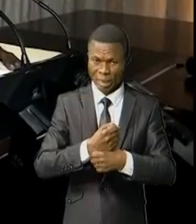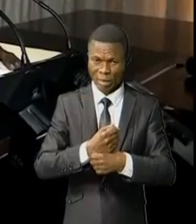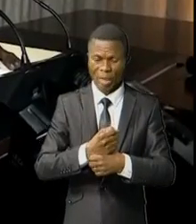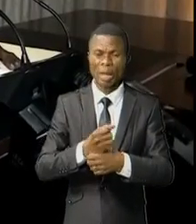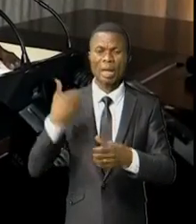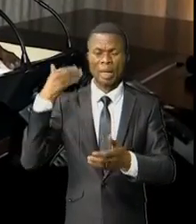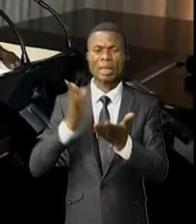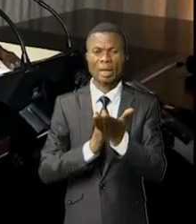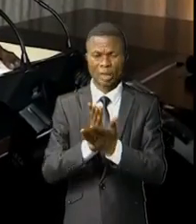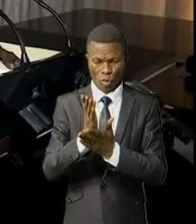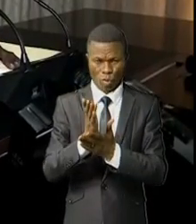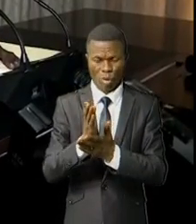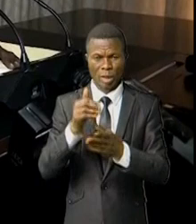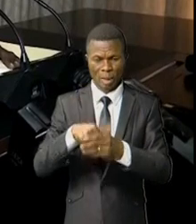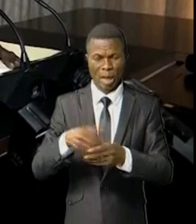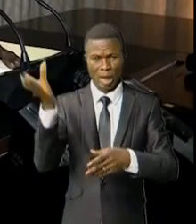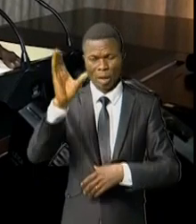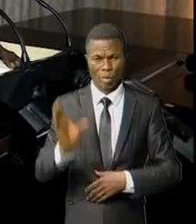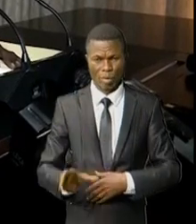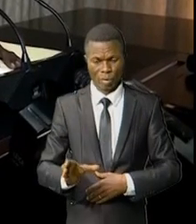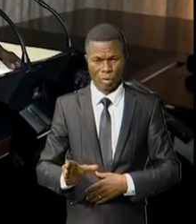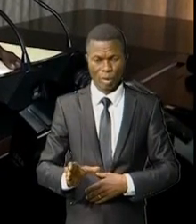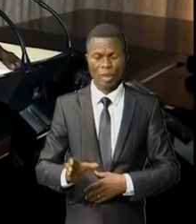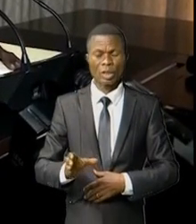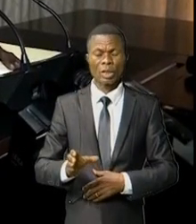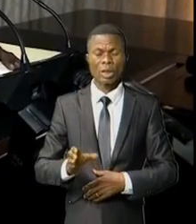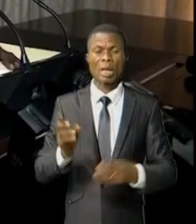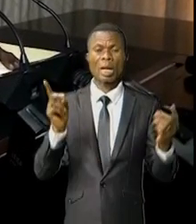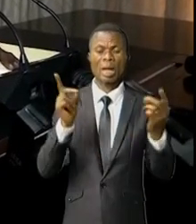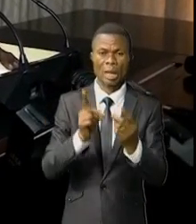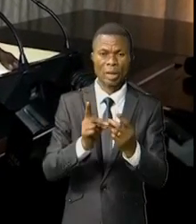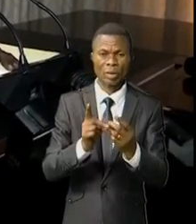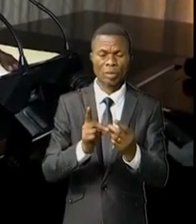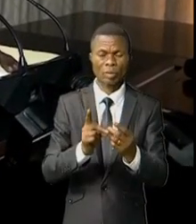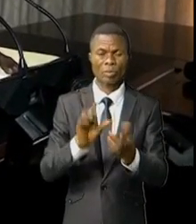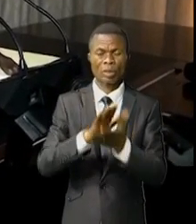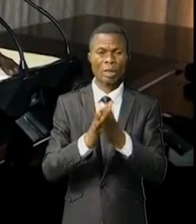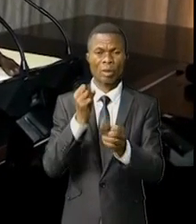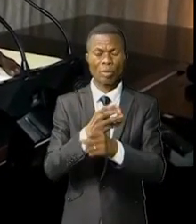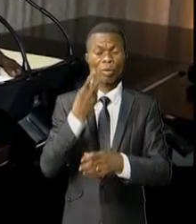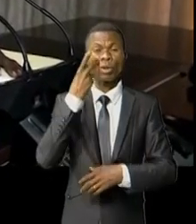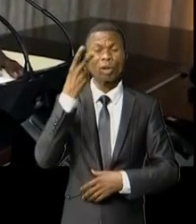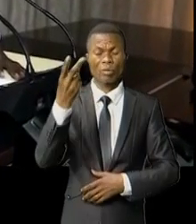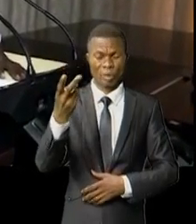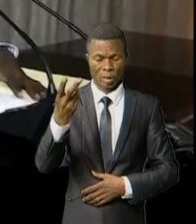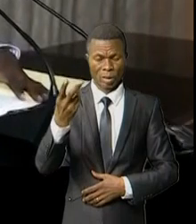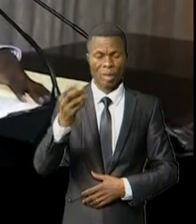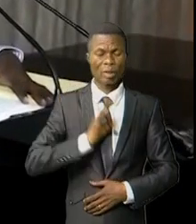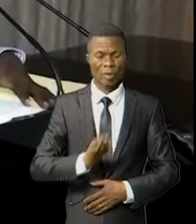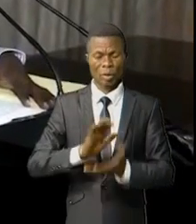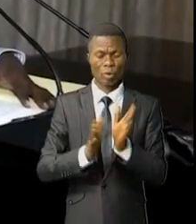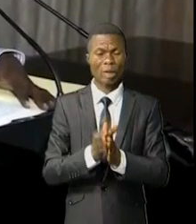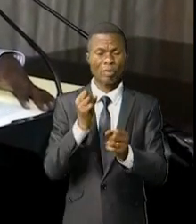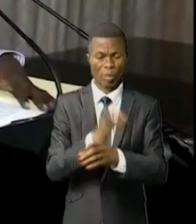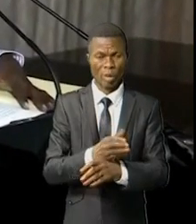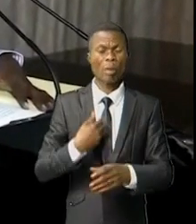droit. Avec comme incidence la matérialisation de la vision du chef de l'État. Je ne